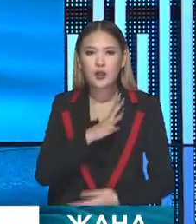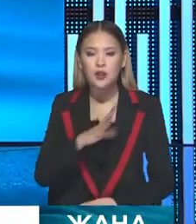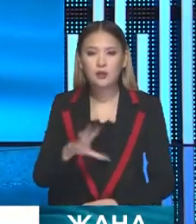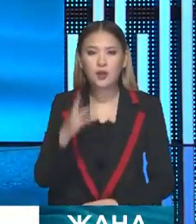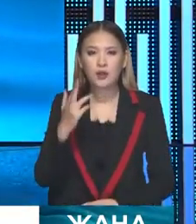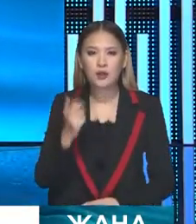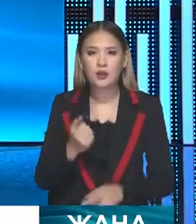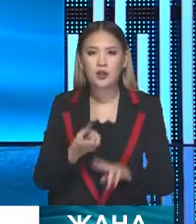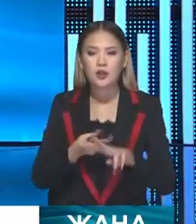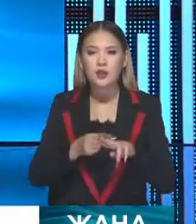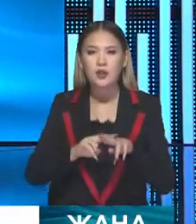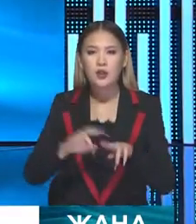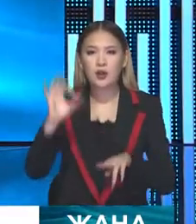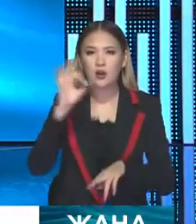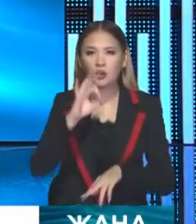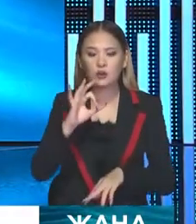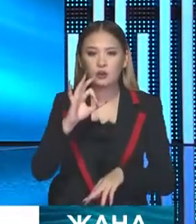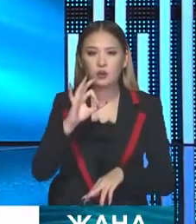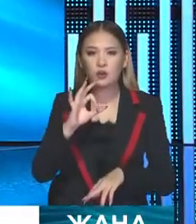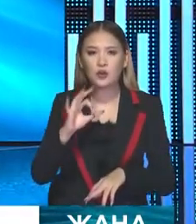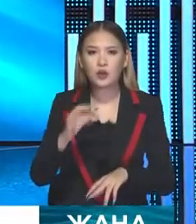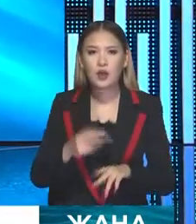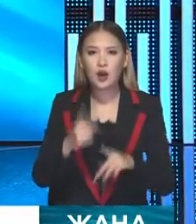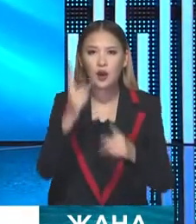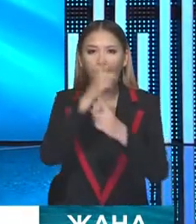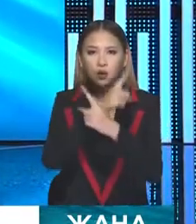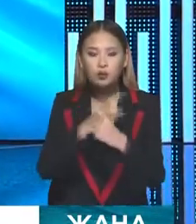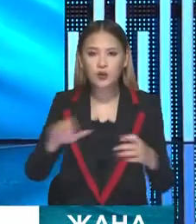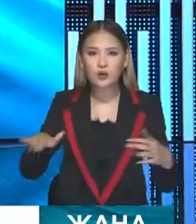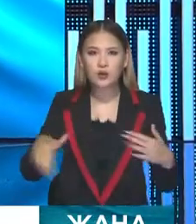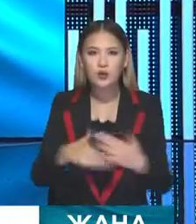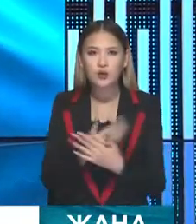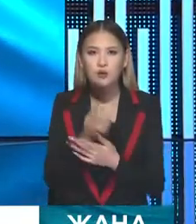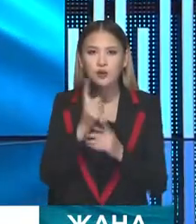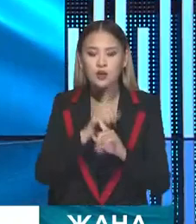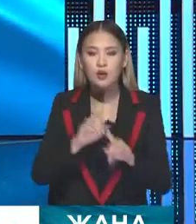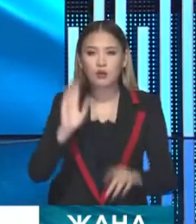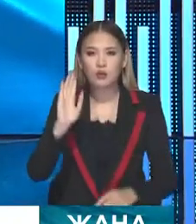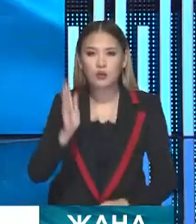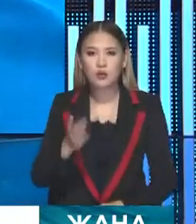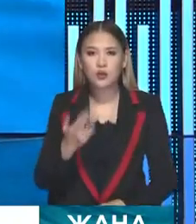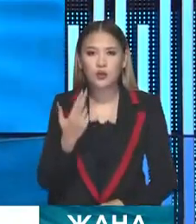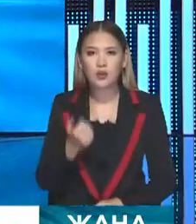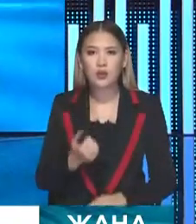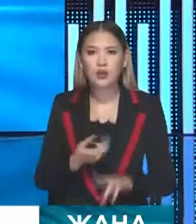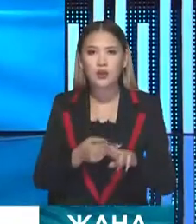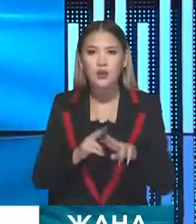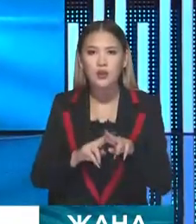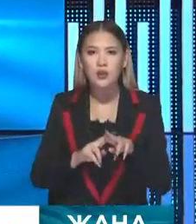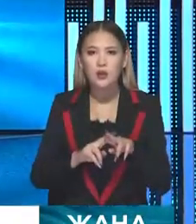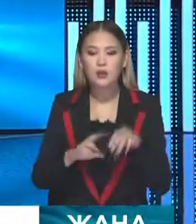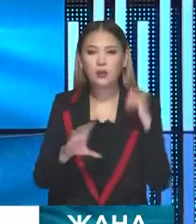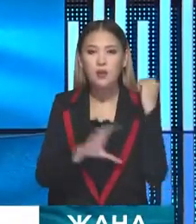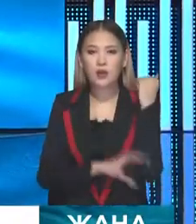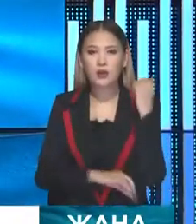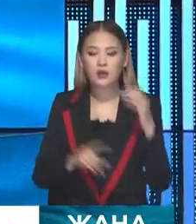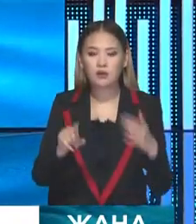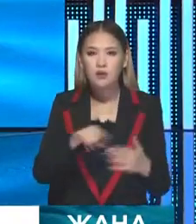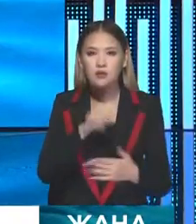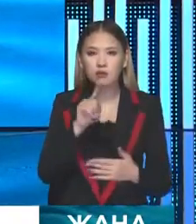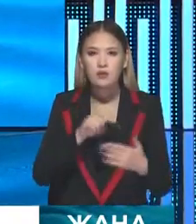бұл мәселе төңірегінде тағы да бір хабарламалар, жаңартулар айтып жатасын боласыздар міндетті түрде. Және де бір соңғы сауал болса,